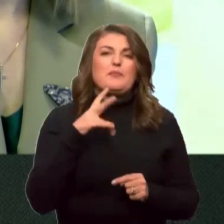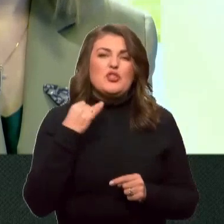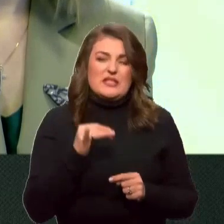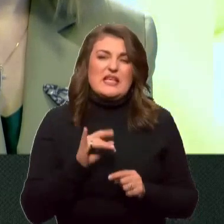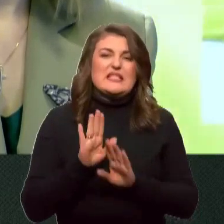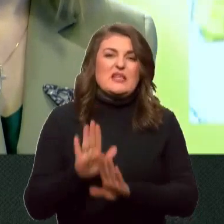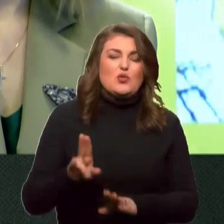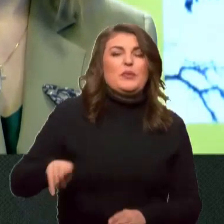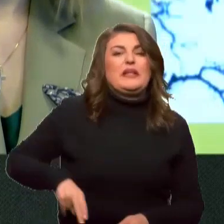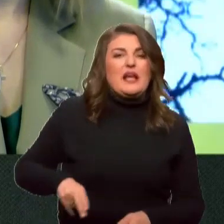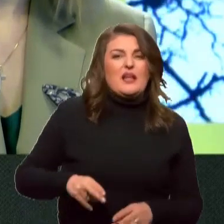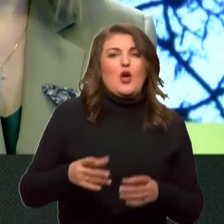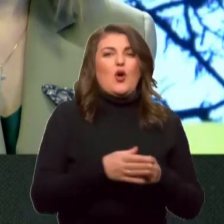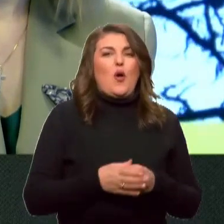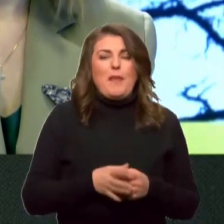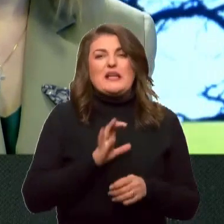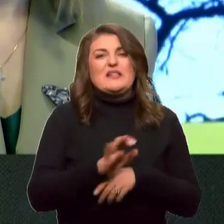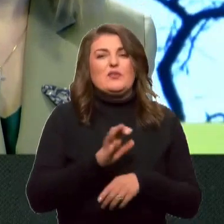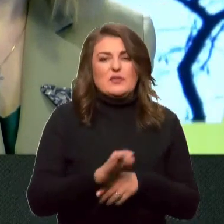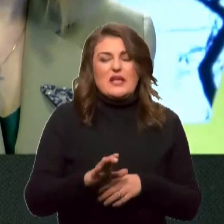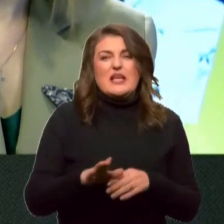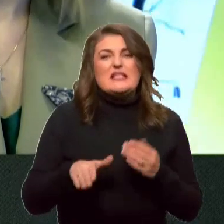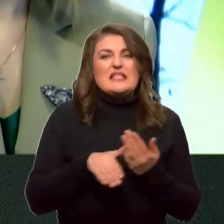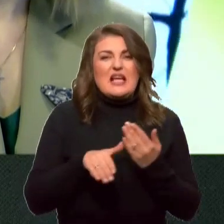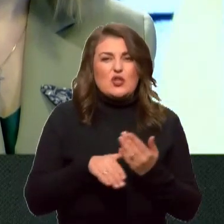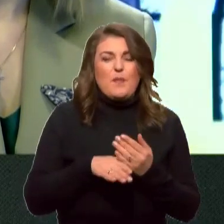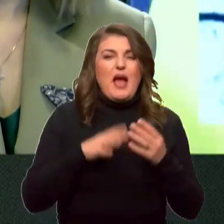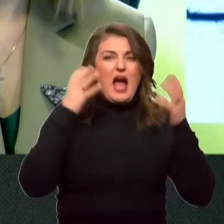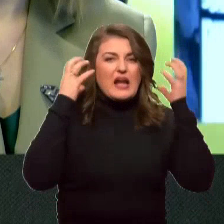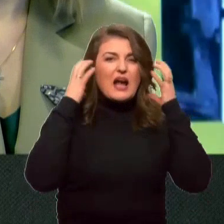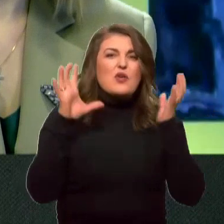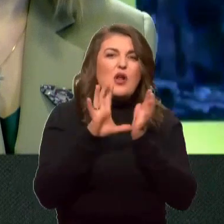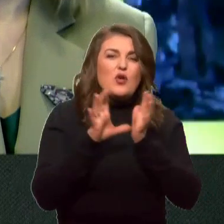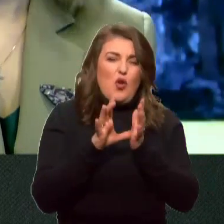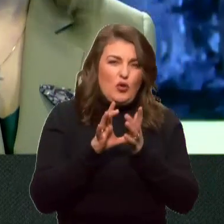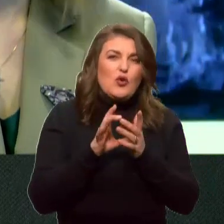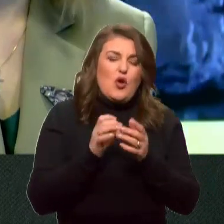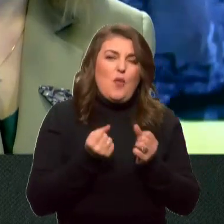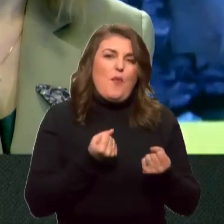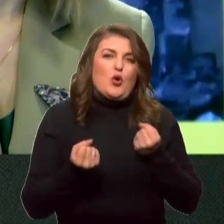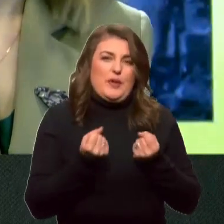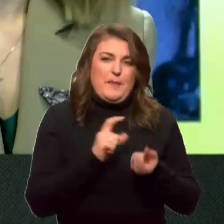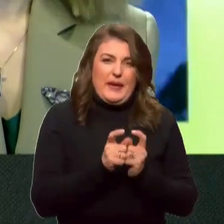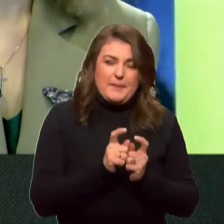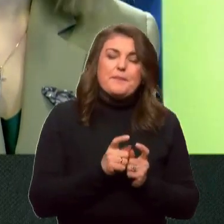заступник директора компанії із виробництва засобів радіоелектронної боротьби. Пане Анатолію, моє вітання